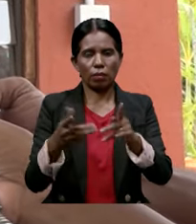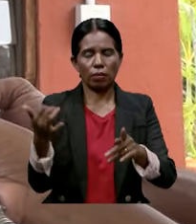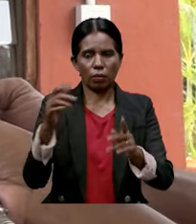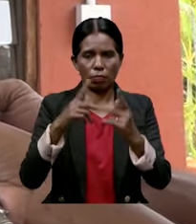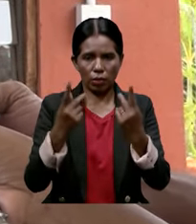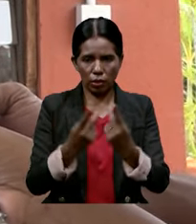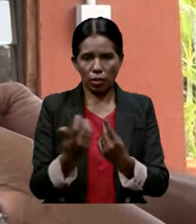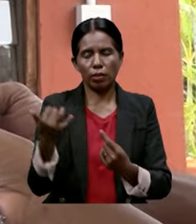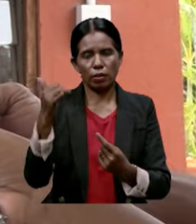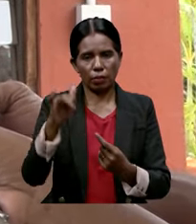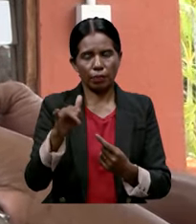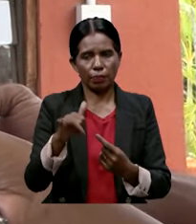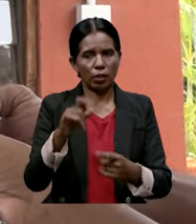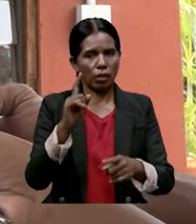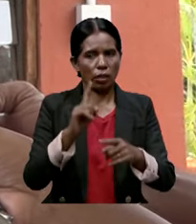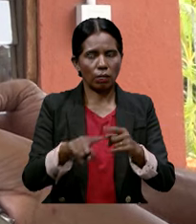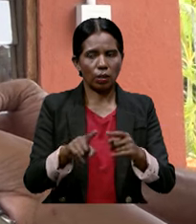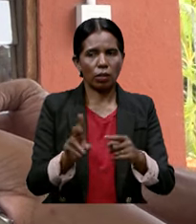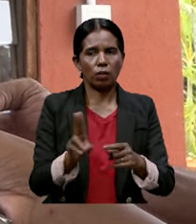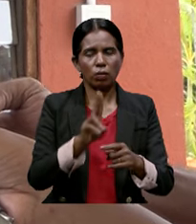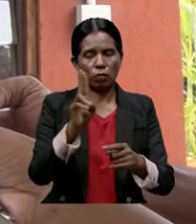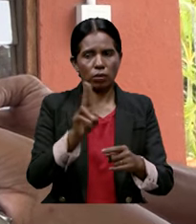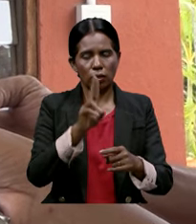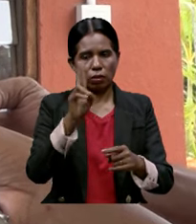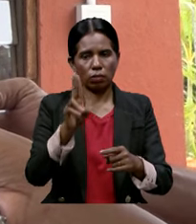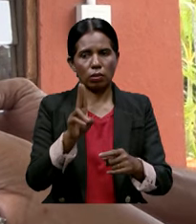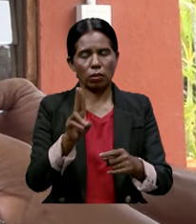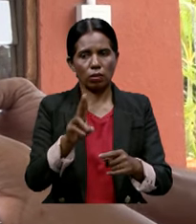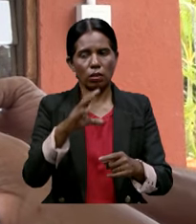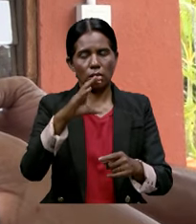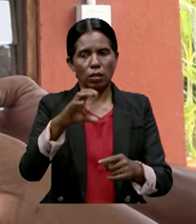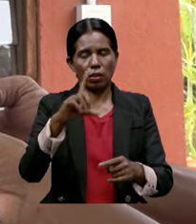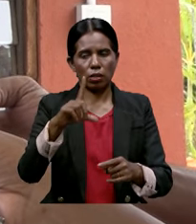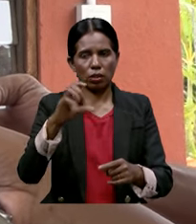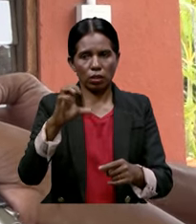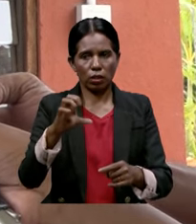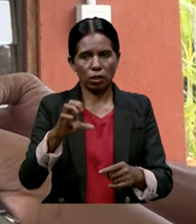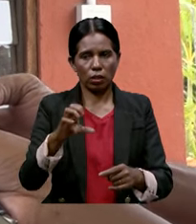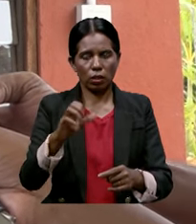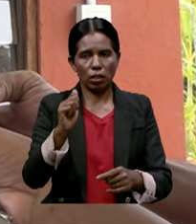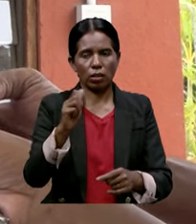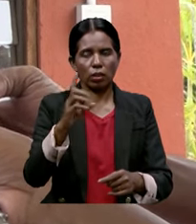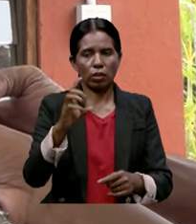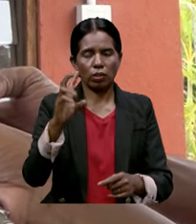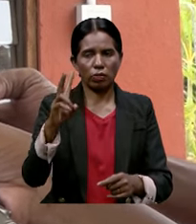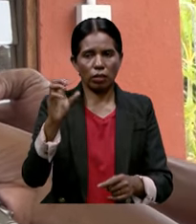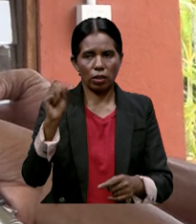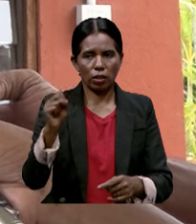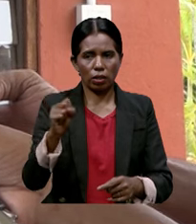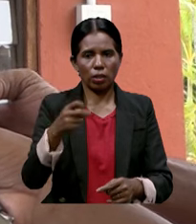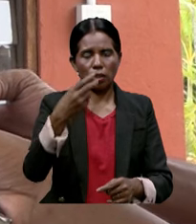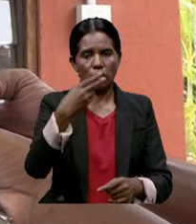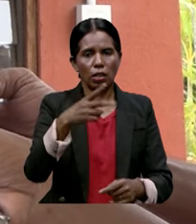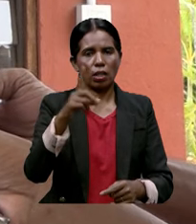atu neste momento labela konsume lai produce Shell home mark Shell Advance